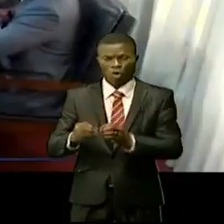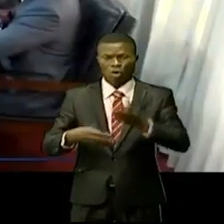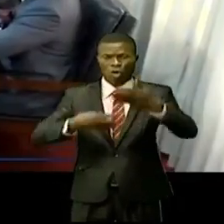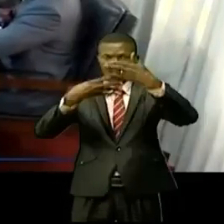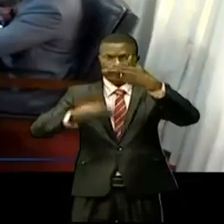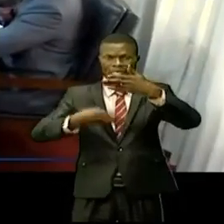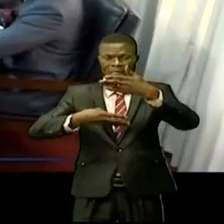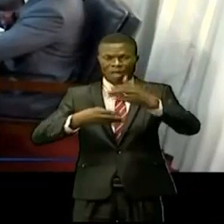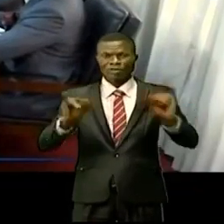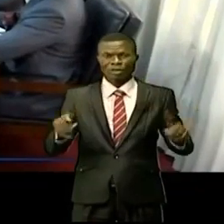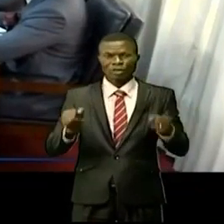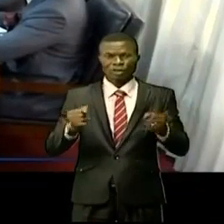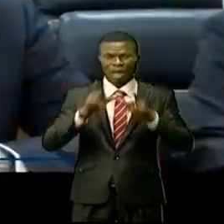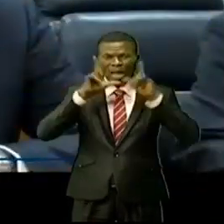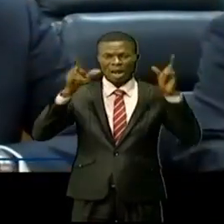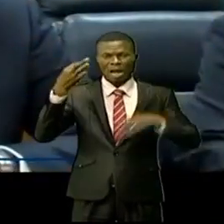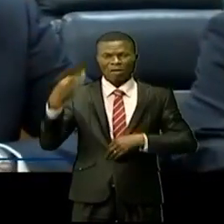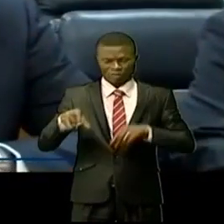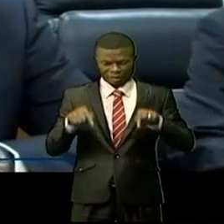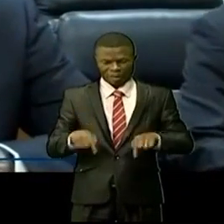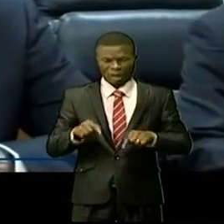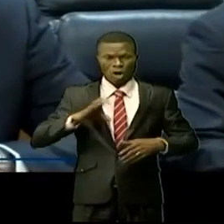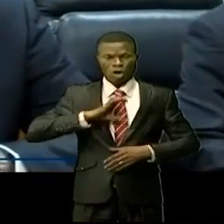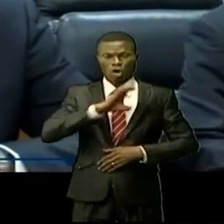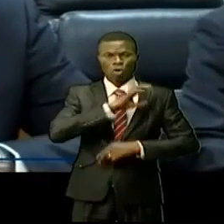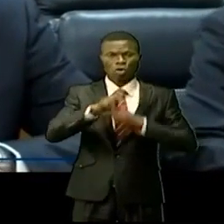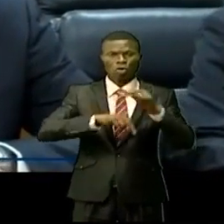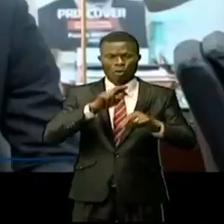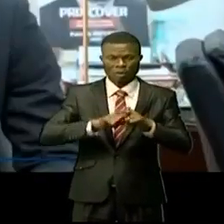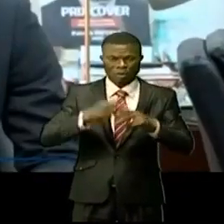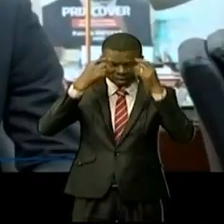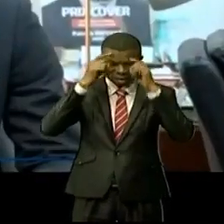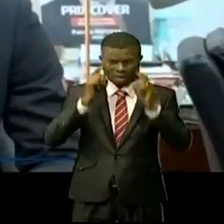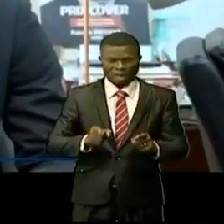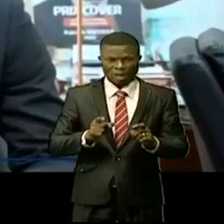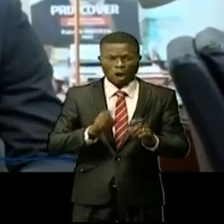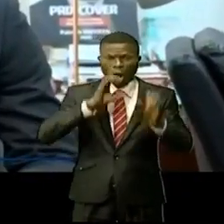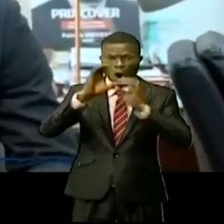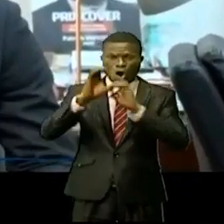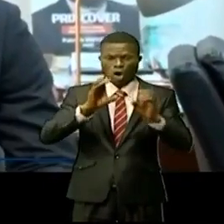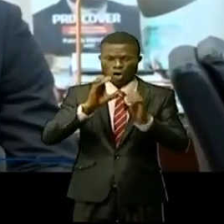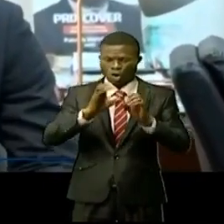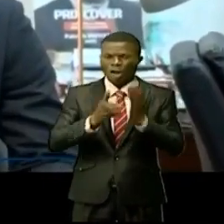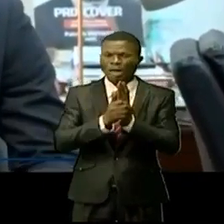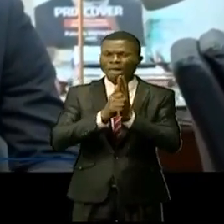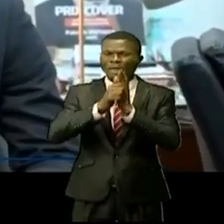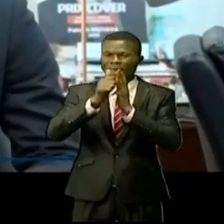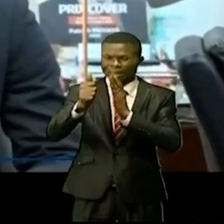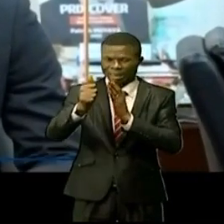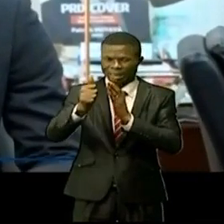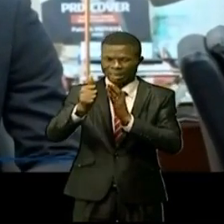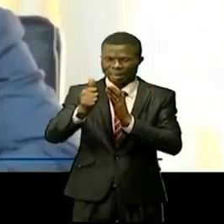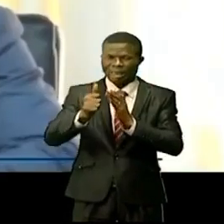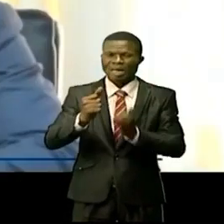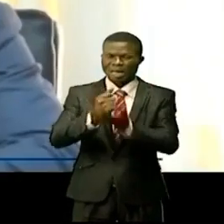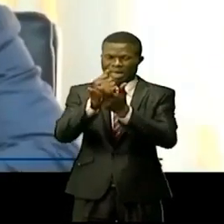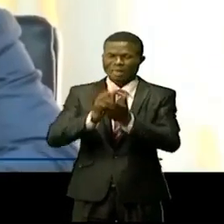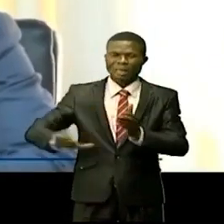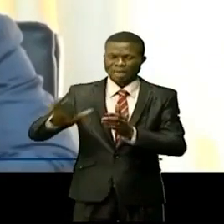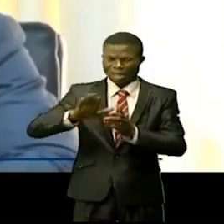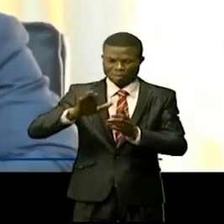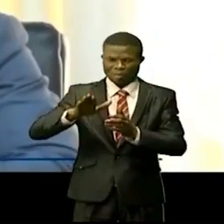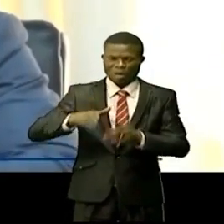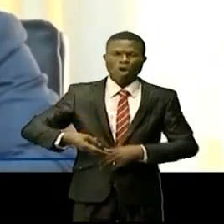de la francophonie en RDC, son comité national tient à une communication de qualité qui mettra le pays une fois de plus